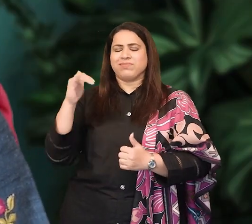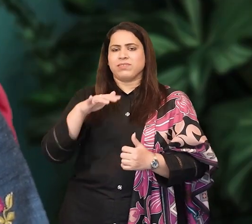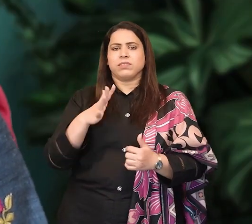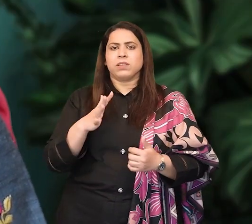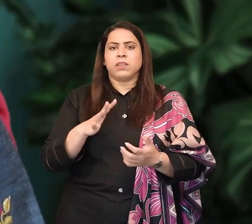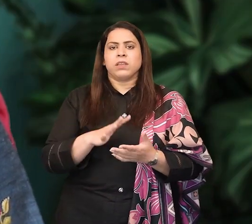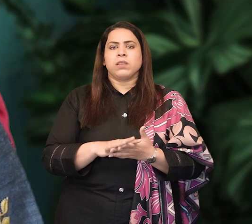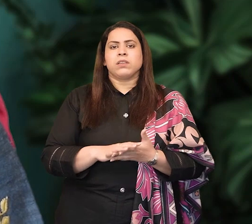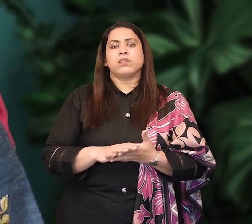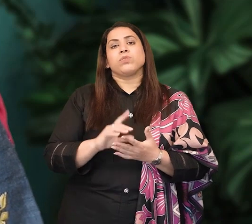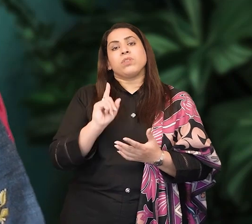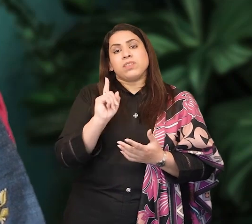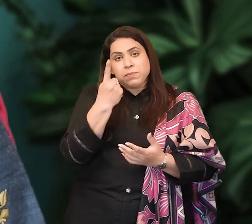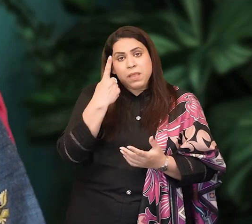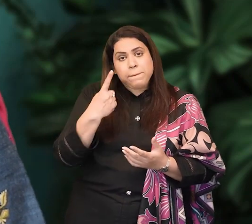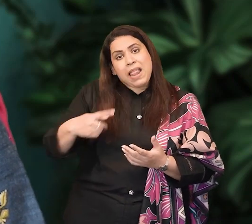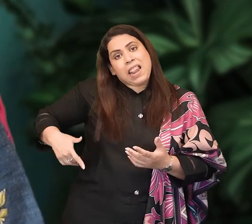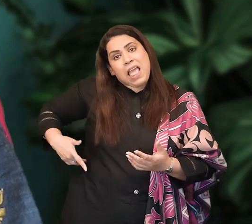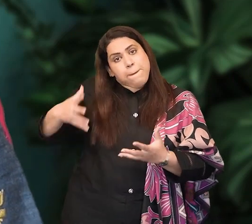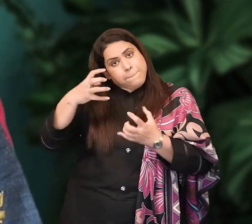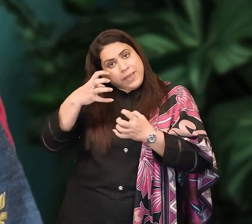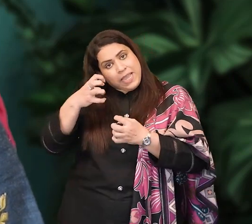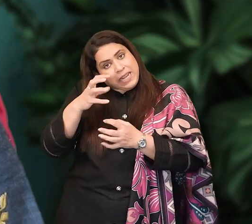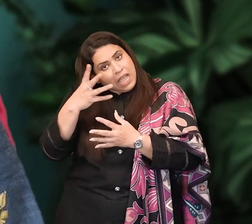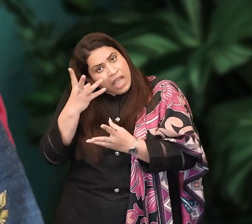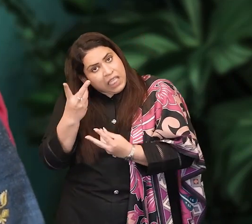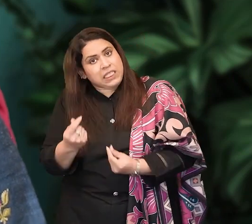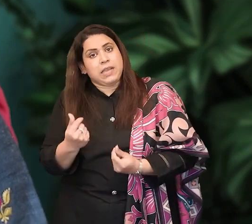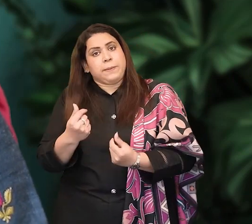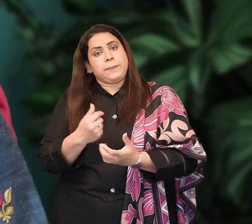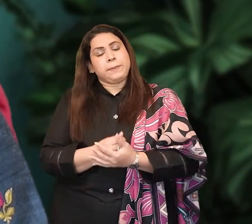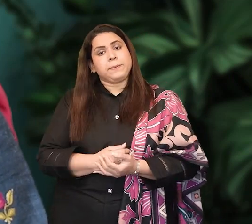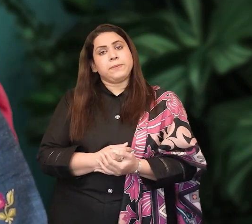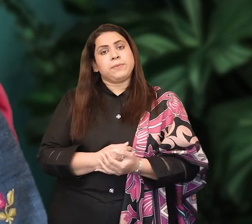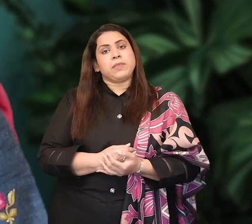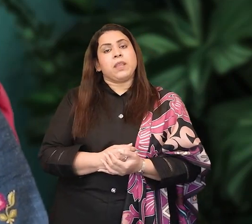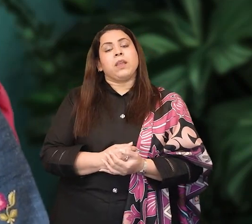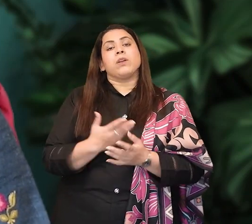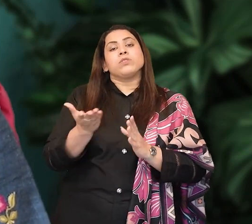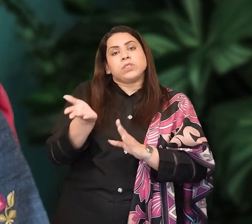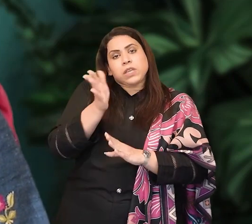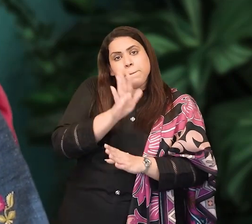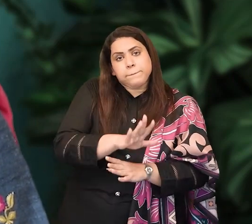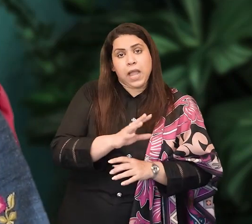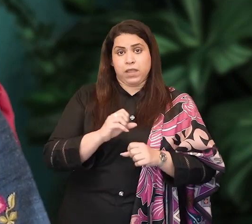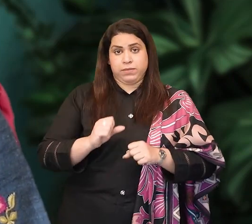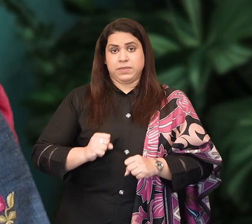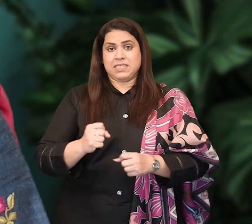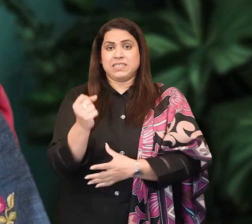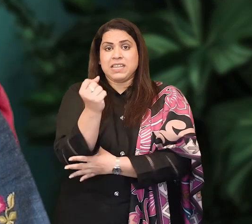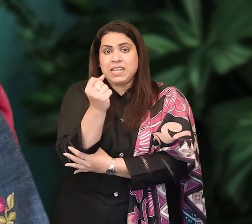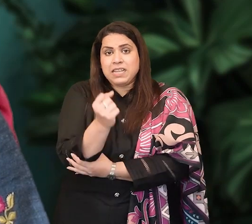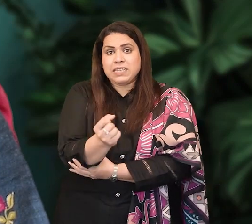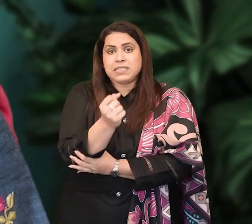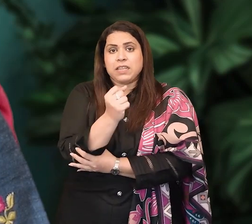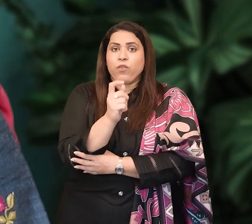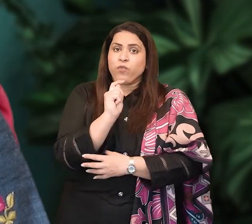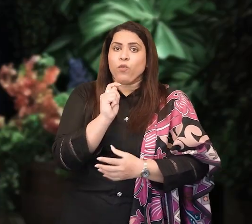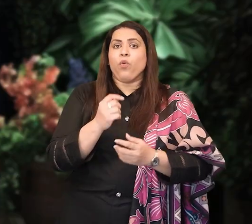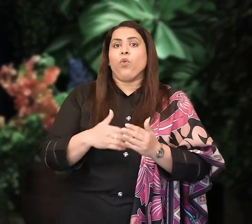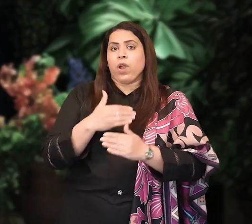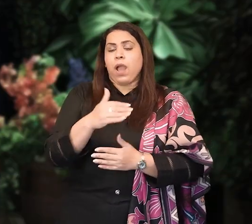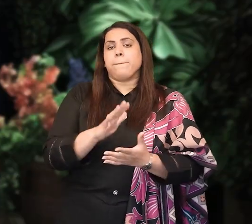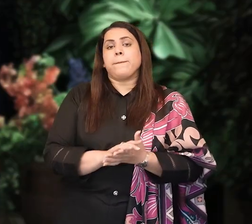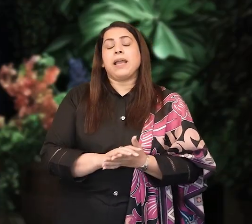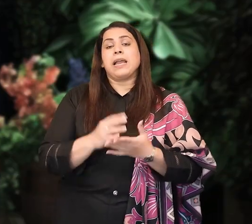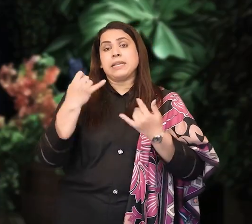इंपॉर्टेंट थिंग कि पेशेंट की पेन सबसे पहले ख़त्म होनी चाहिए। पेन ख़त्म करने के बाद आप उनकी मसल स्ट्रेंथनिंग, मसल कंडीशनिंग के ऊपर वर्क कर सकते हैं।